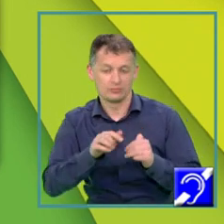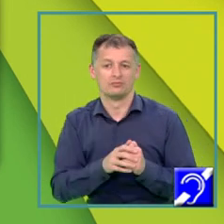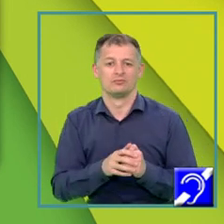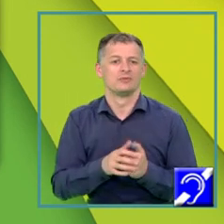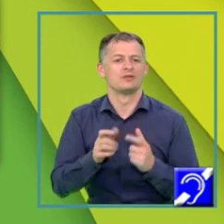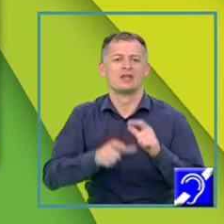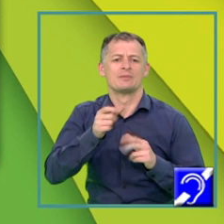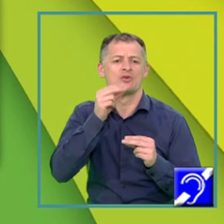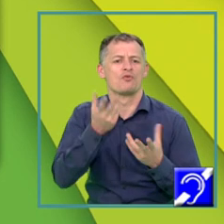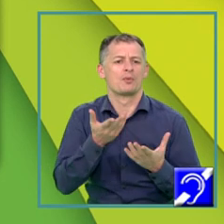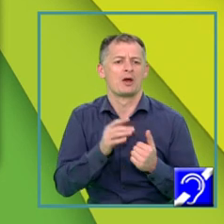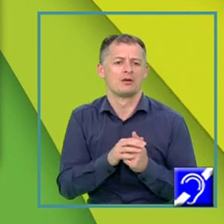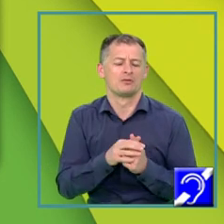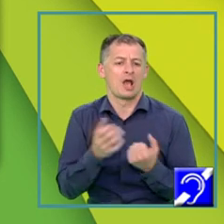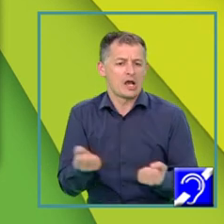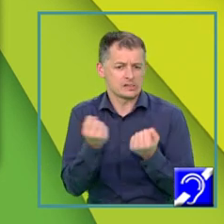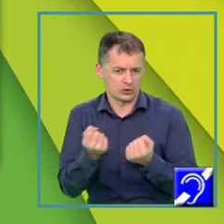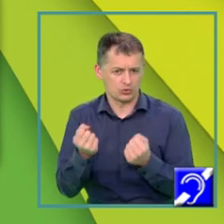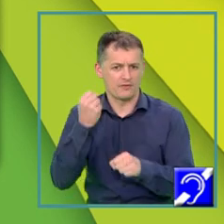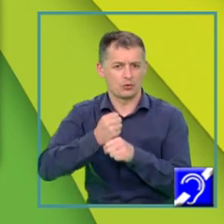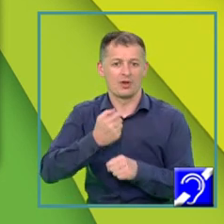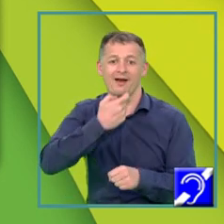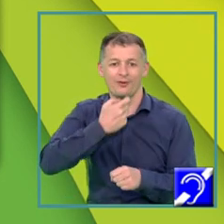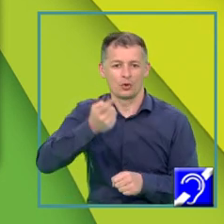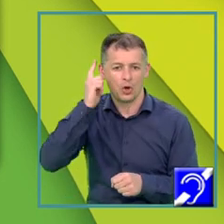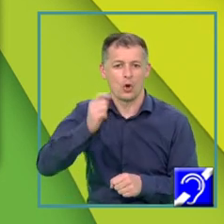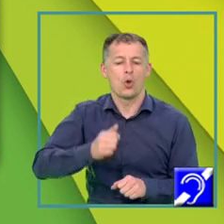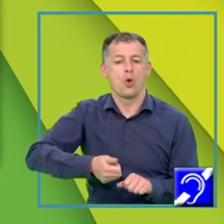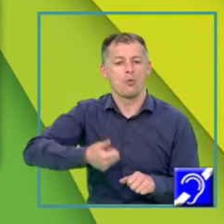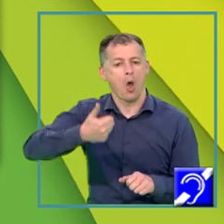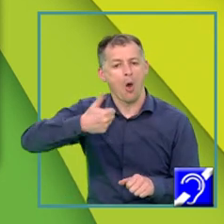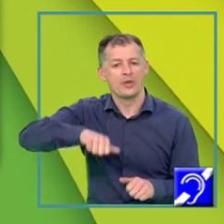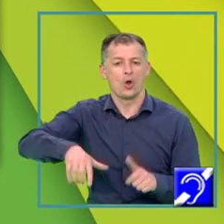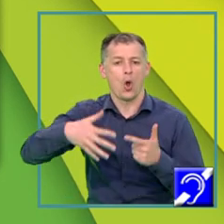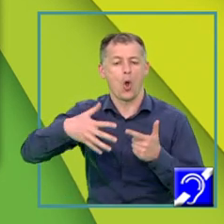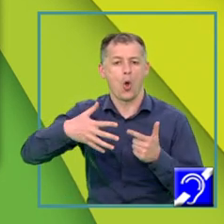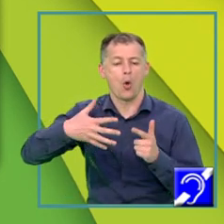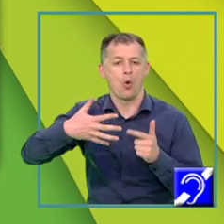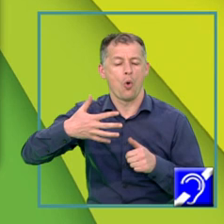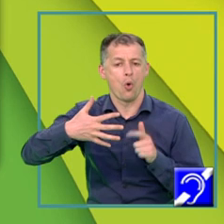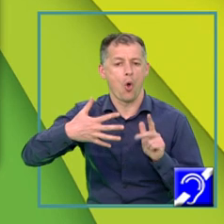despre ce era vorba ca și acțiune desfășurată în anul 1877 în sursa B. Mai exact,